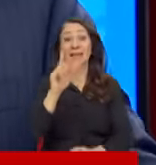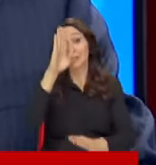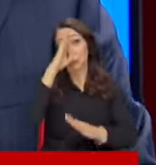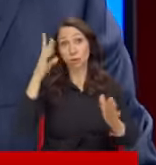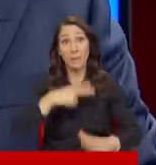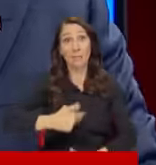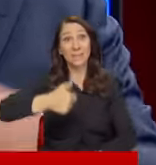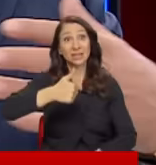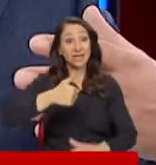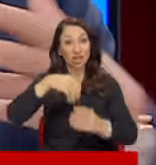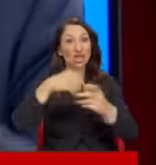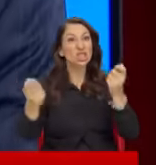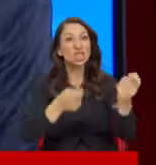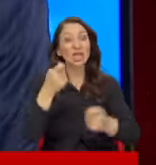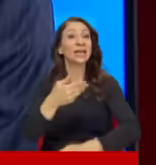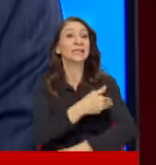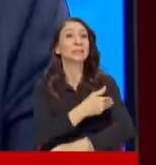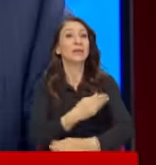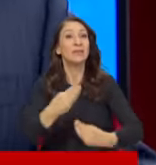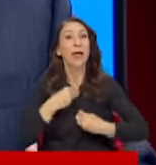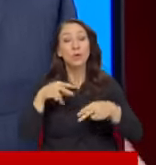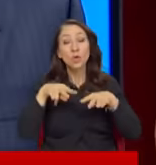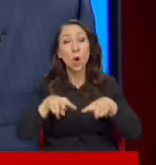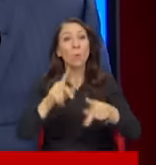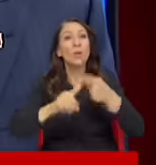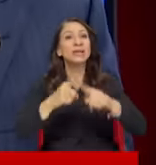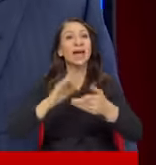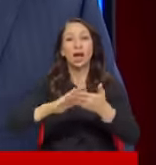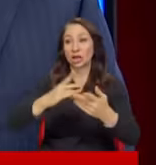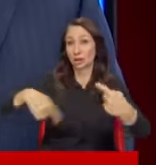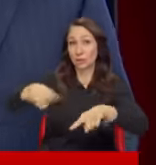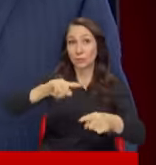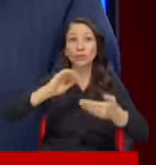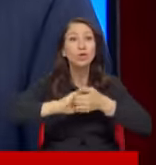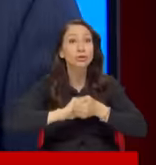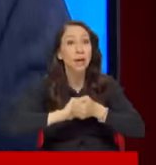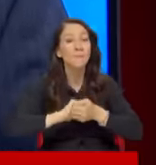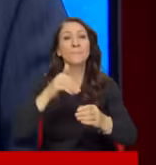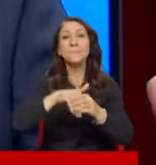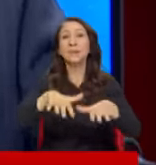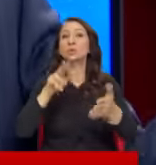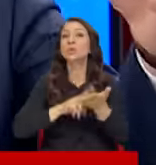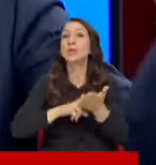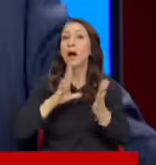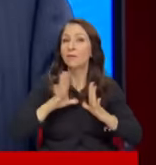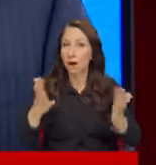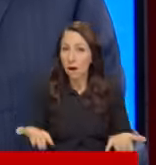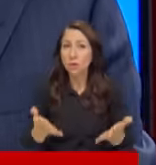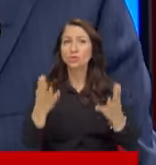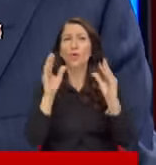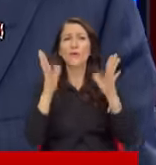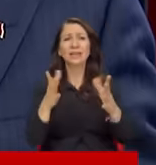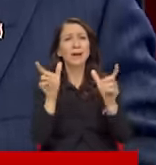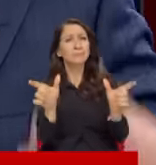Eee hizmet eden siyasi yol arkadaşlarım var Eee dostlarım var meclis üyesi arkadaşlarım var Birçok